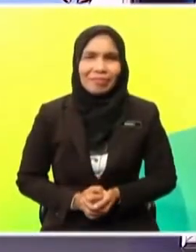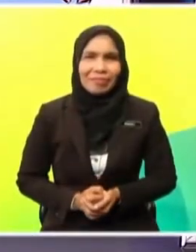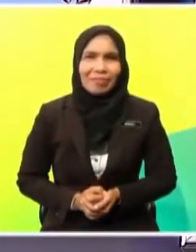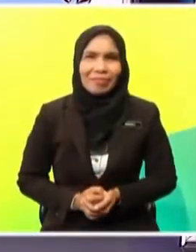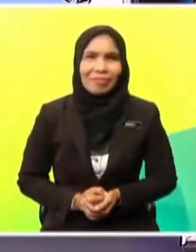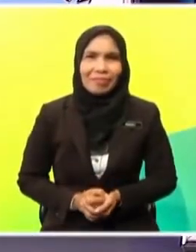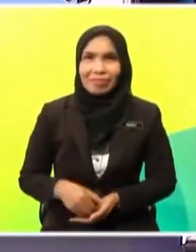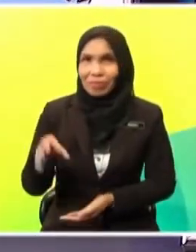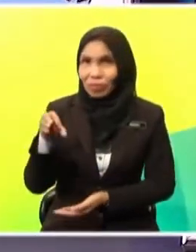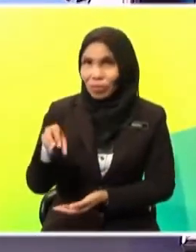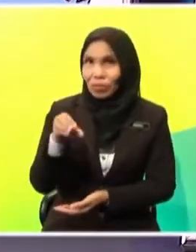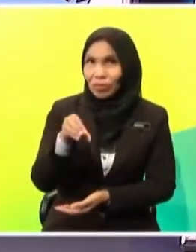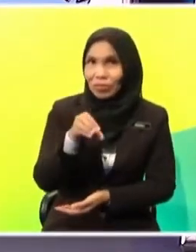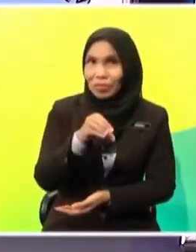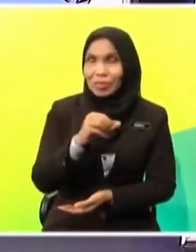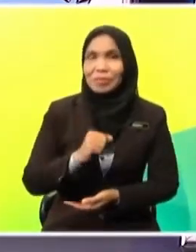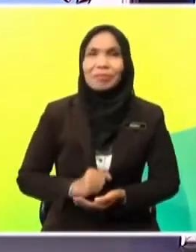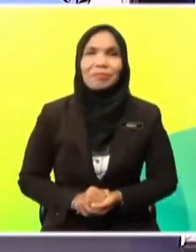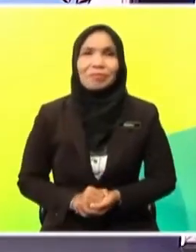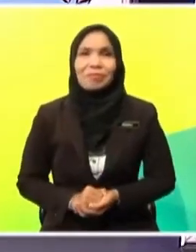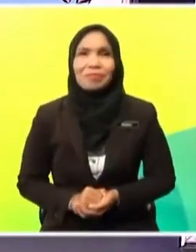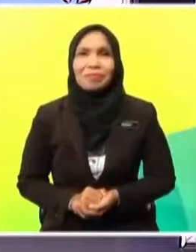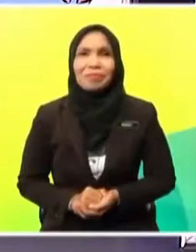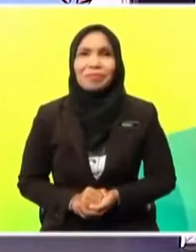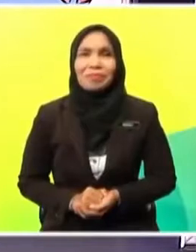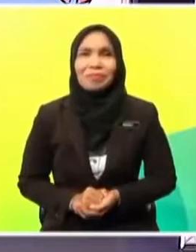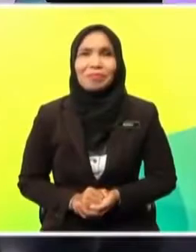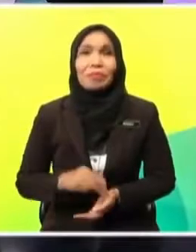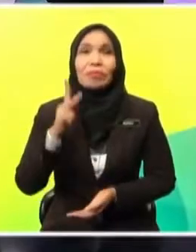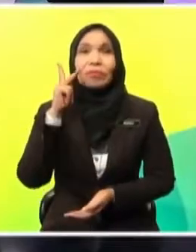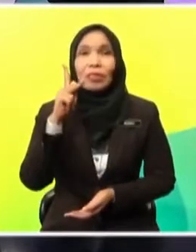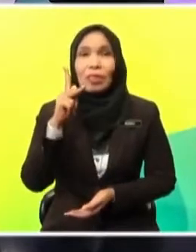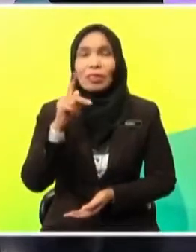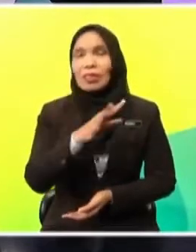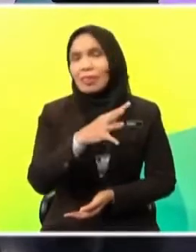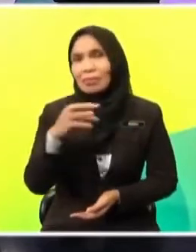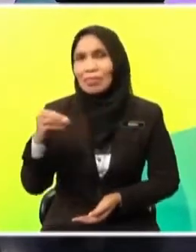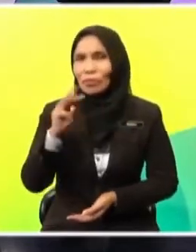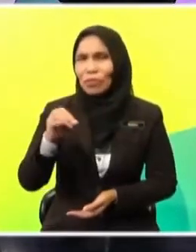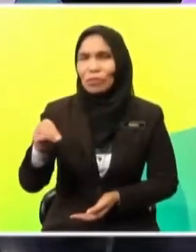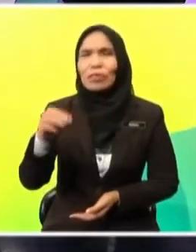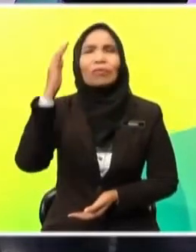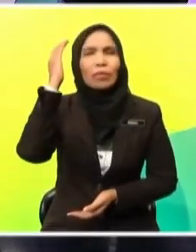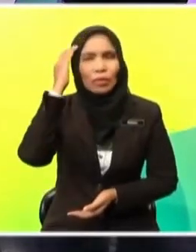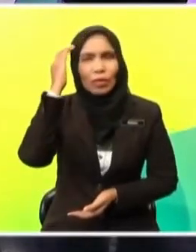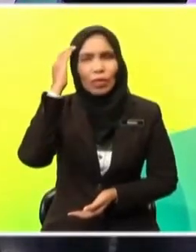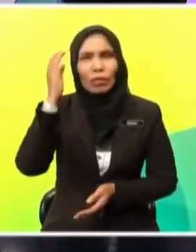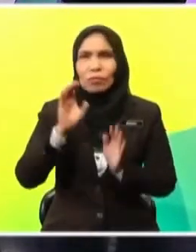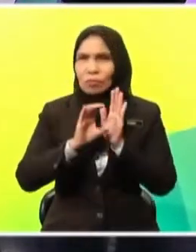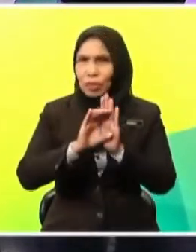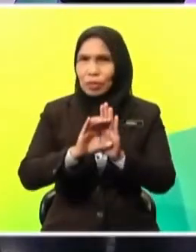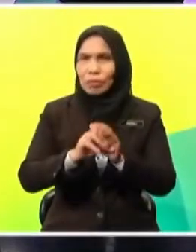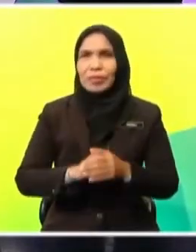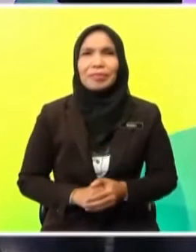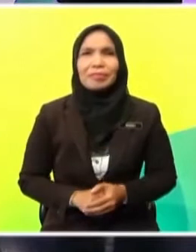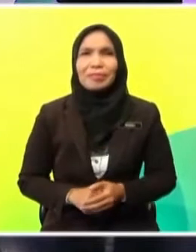Congkak Ceko permainan congklak nampaknya kayu dan anak murid semua tahu apa yang gambarnya edupay dan